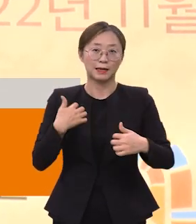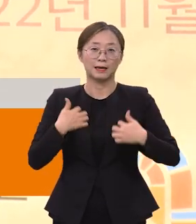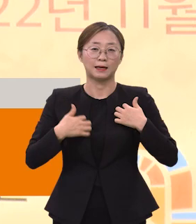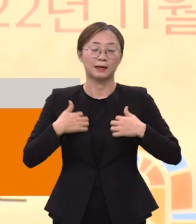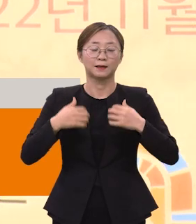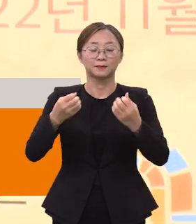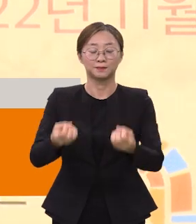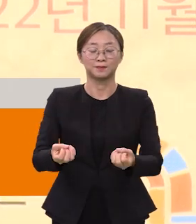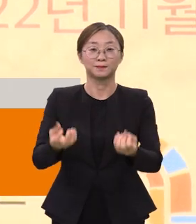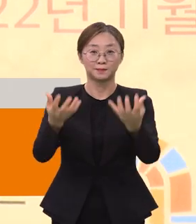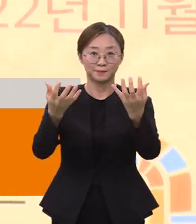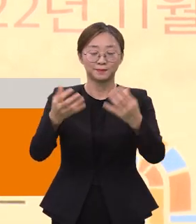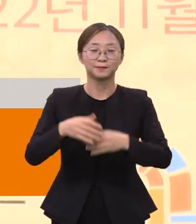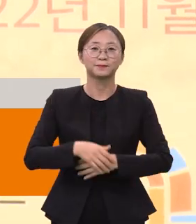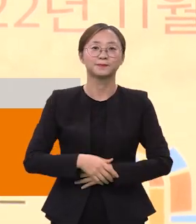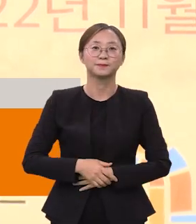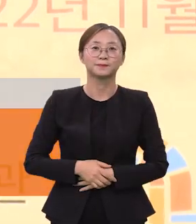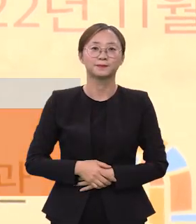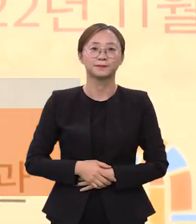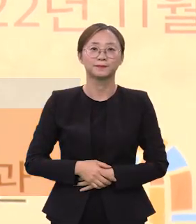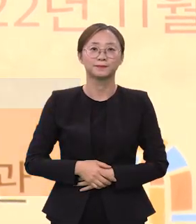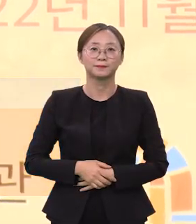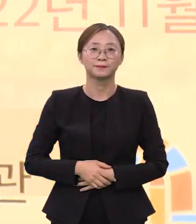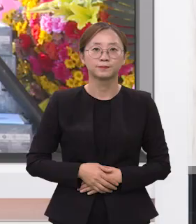한껏 흥을 돋구었습니다.